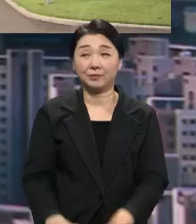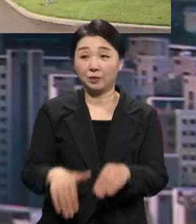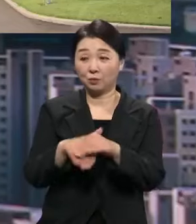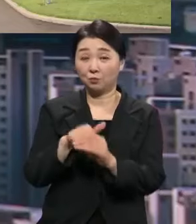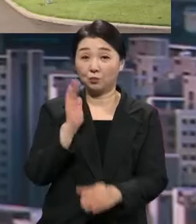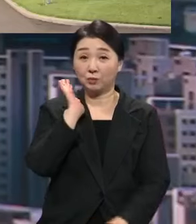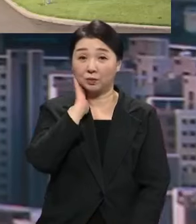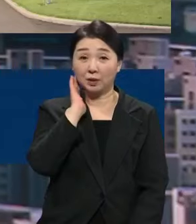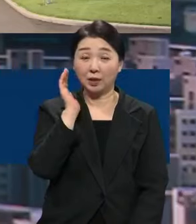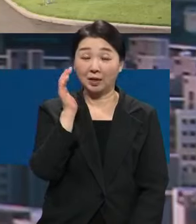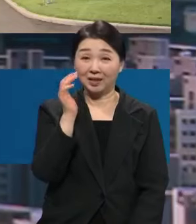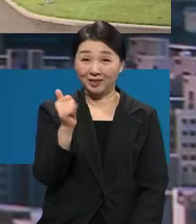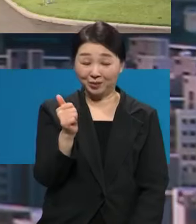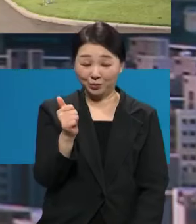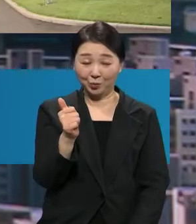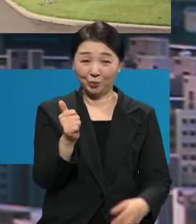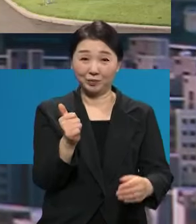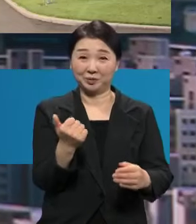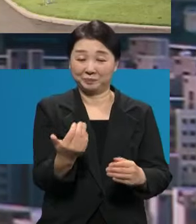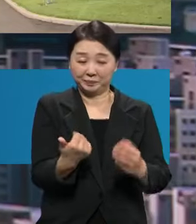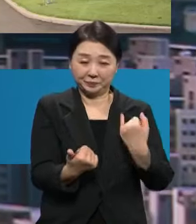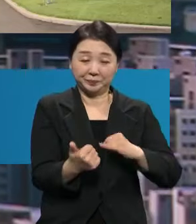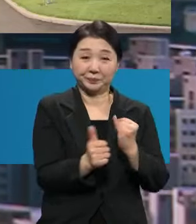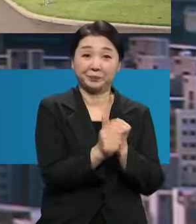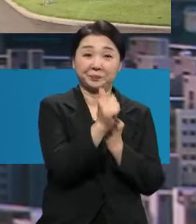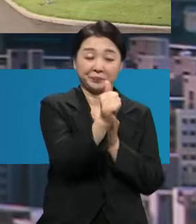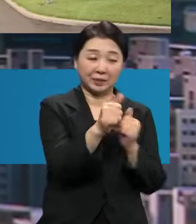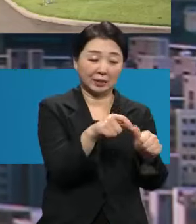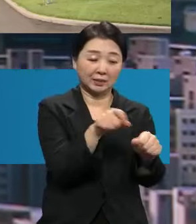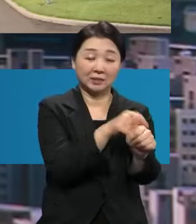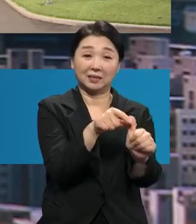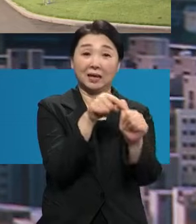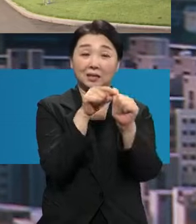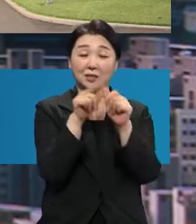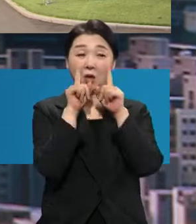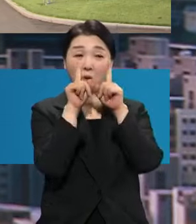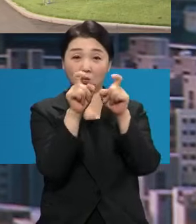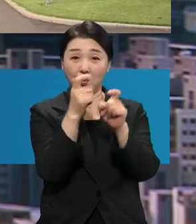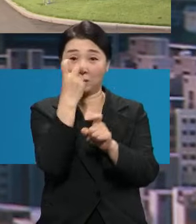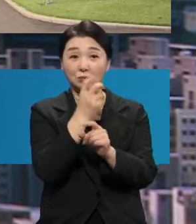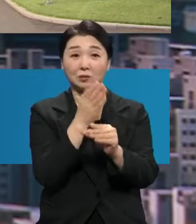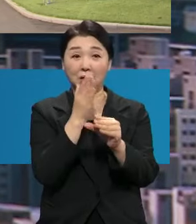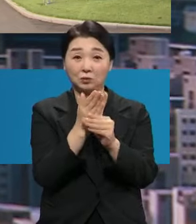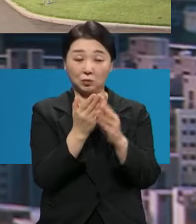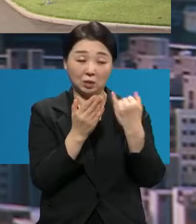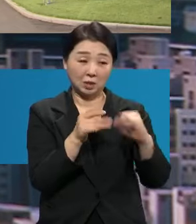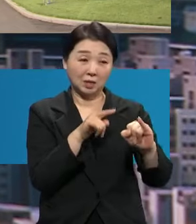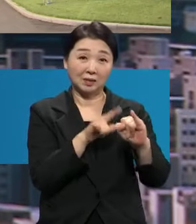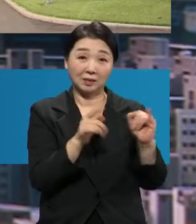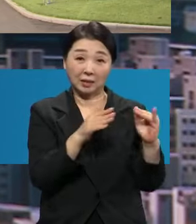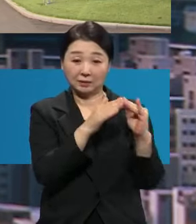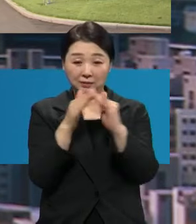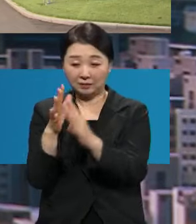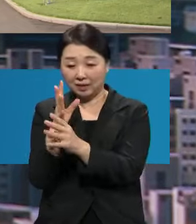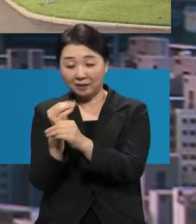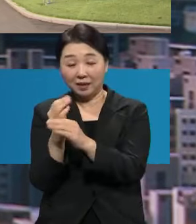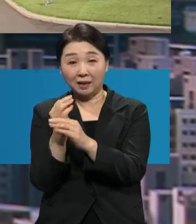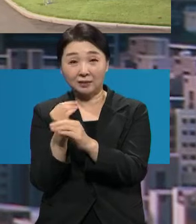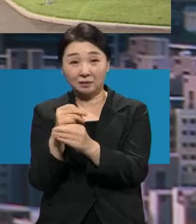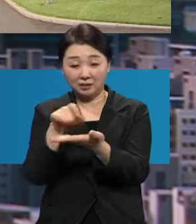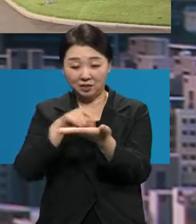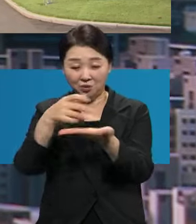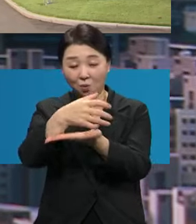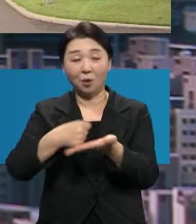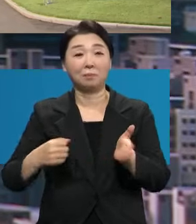문재인 전 대통령의 전 사위 특혜 채용 의혹을 수사하고 있는 검찰이 딸 다혜 씨의 이사 일정이 담긴 기록을 확보한